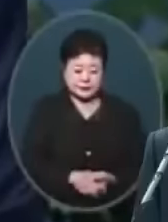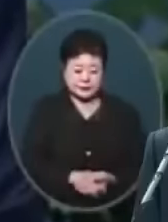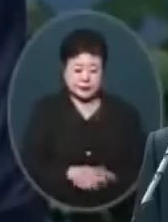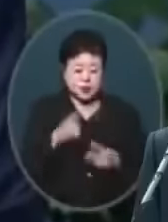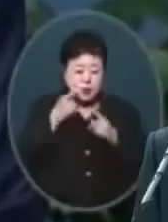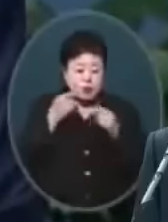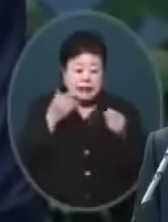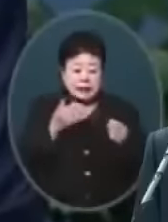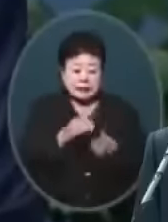제가 어제 그저께